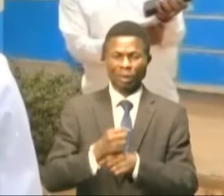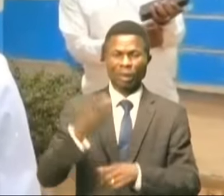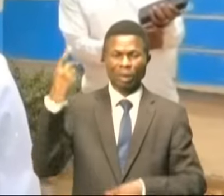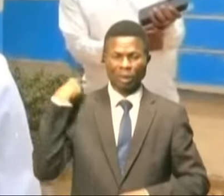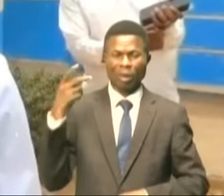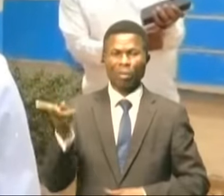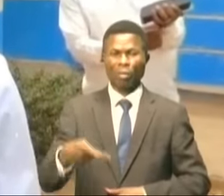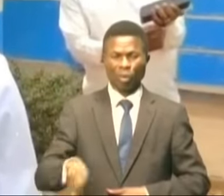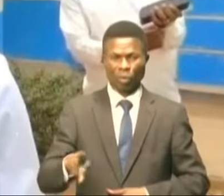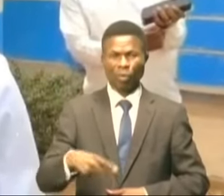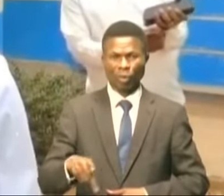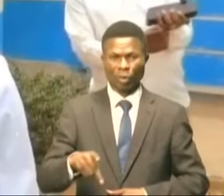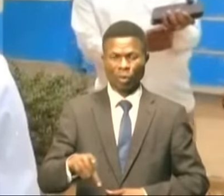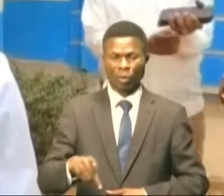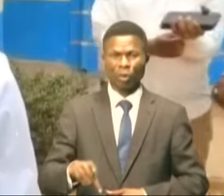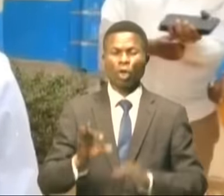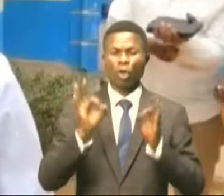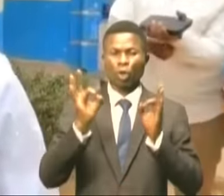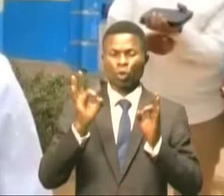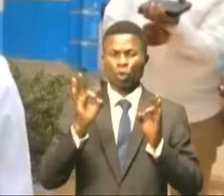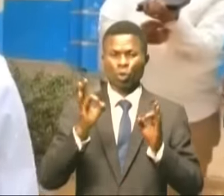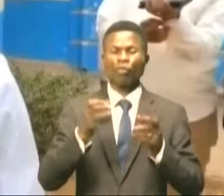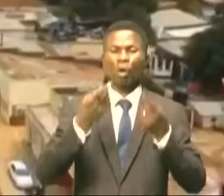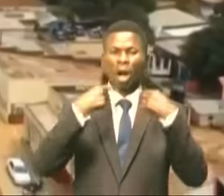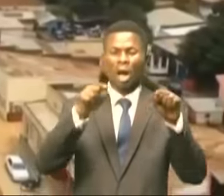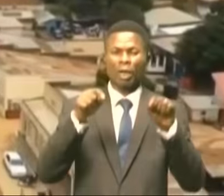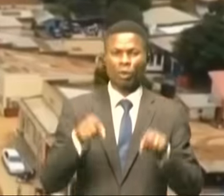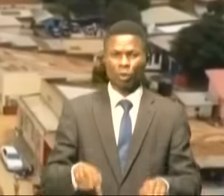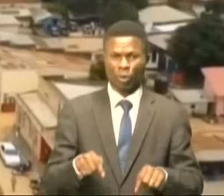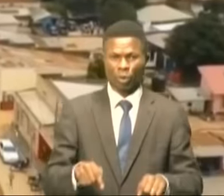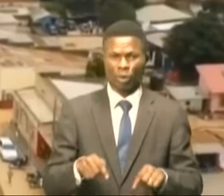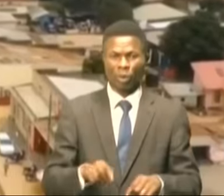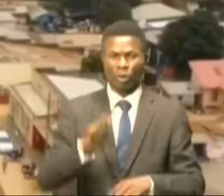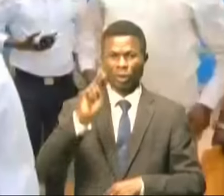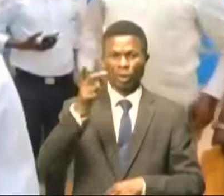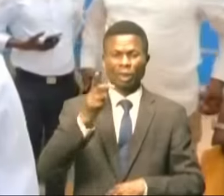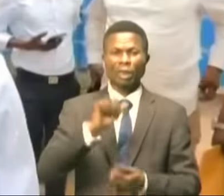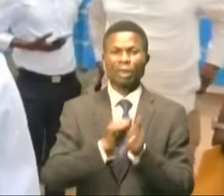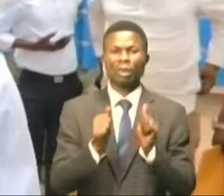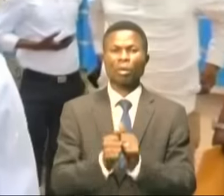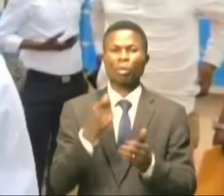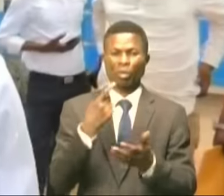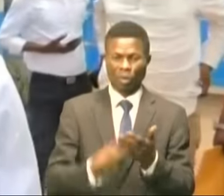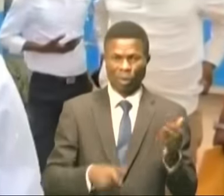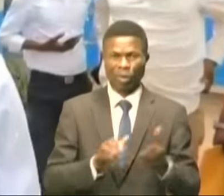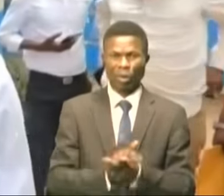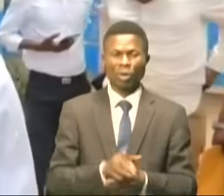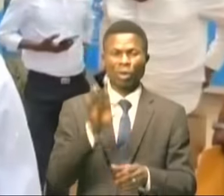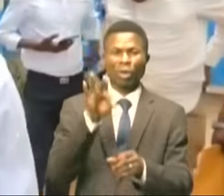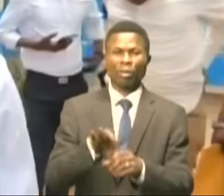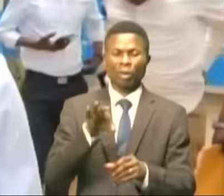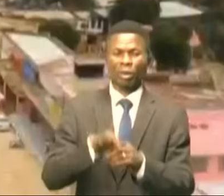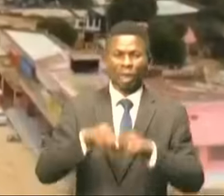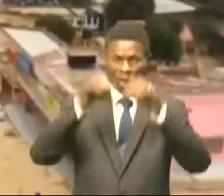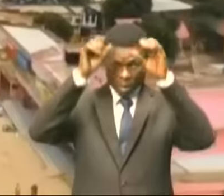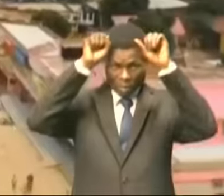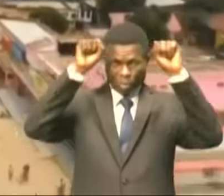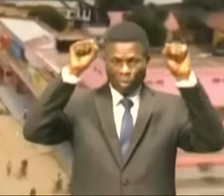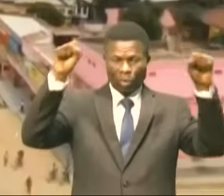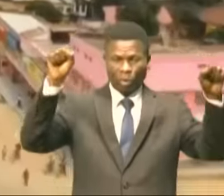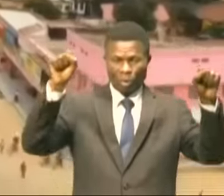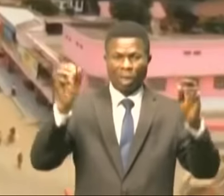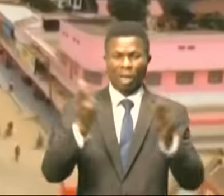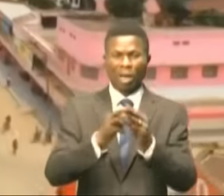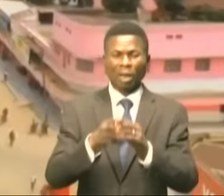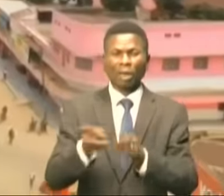députés nouvellement proclamés aujourd'hui. Le deuxième préalable, c'est l'élection du président de